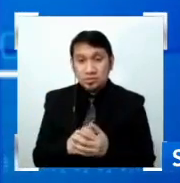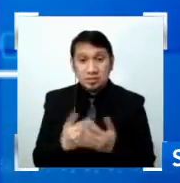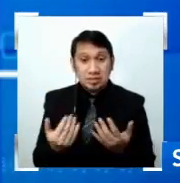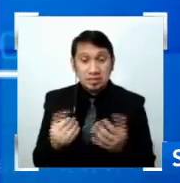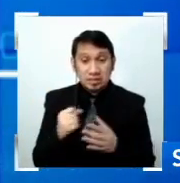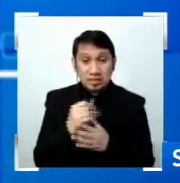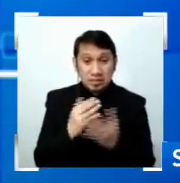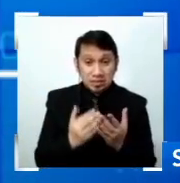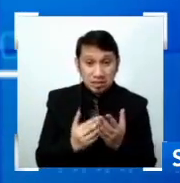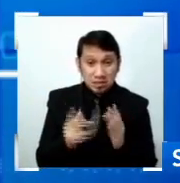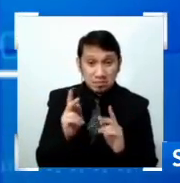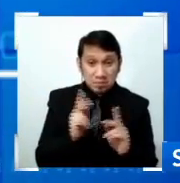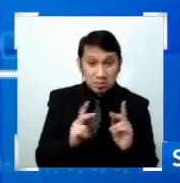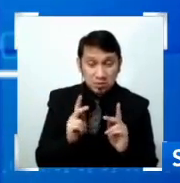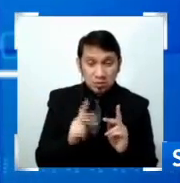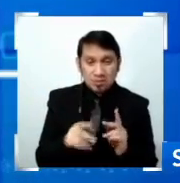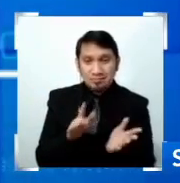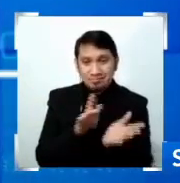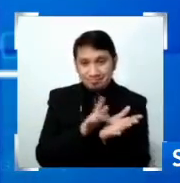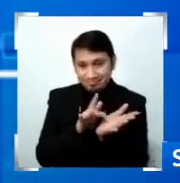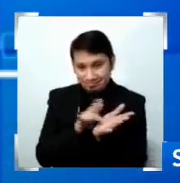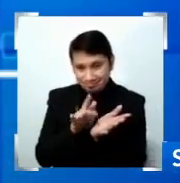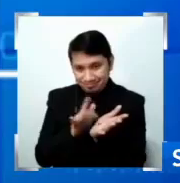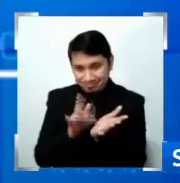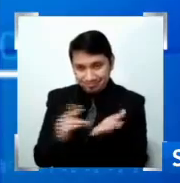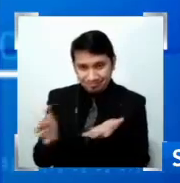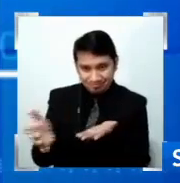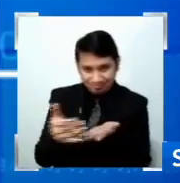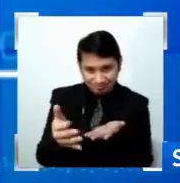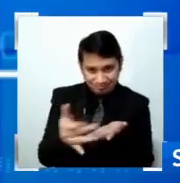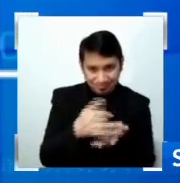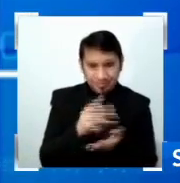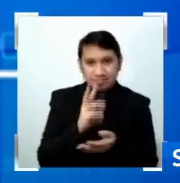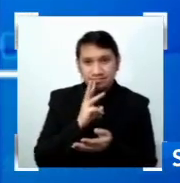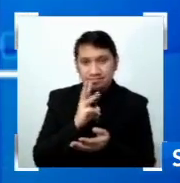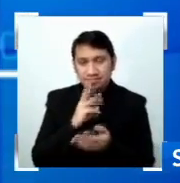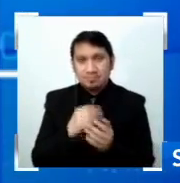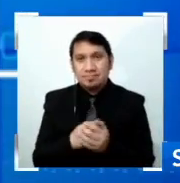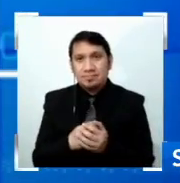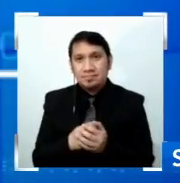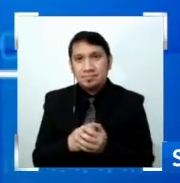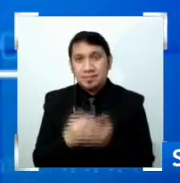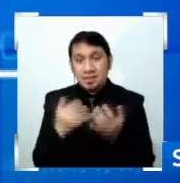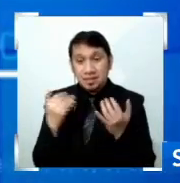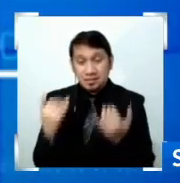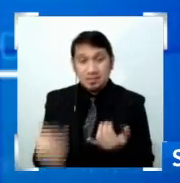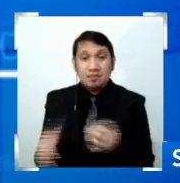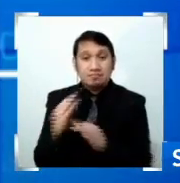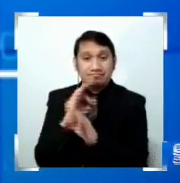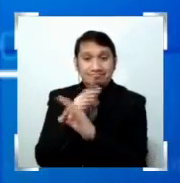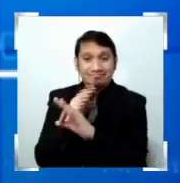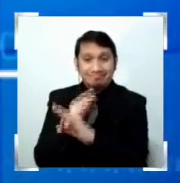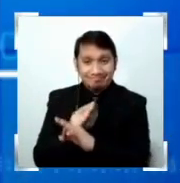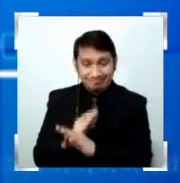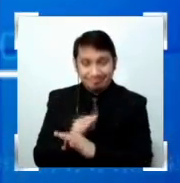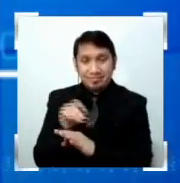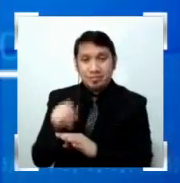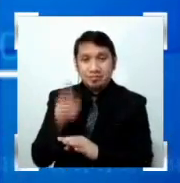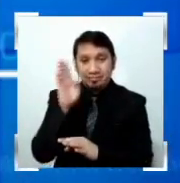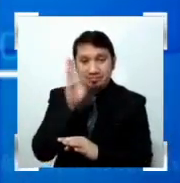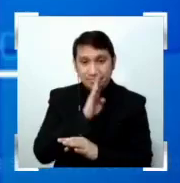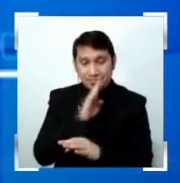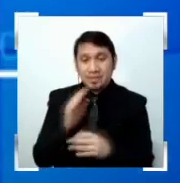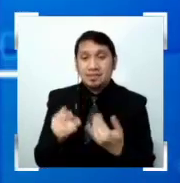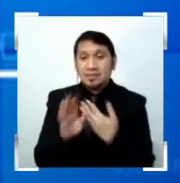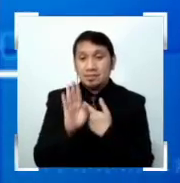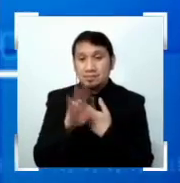ang pagsalok at pag-igib mula sa nabutas na tubo. Kinukumpuni na ng Maynila ang nasirang tubo at naibalik na rin ang